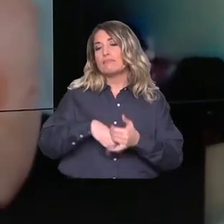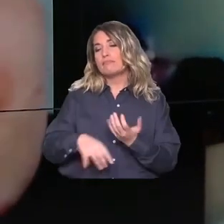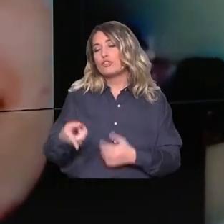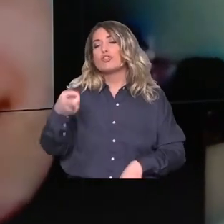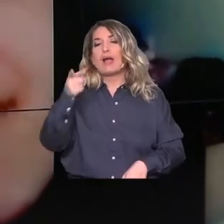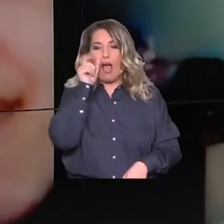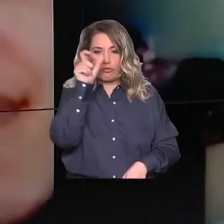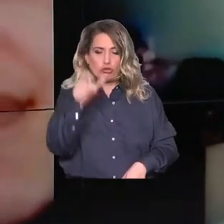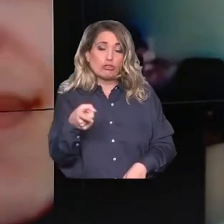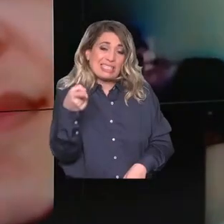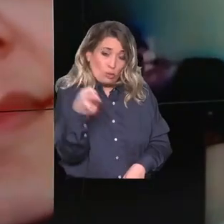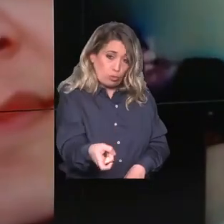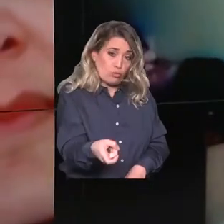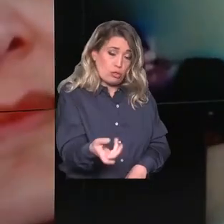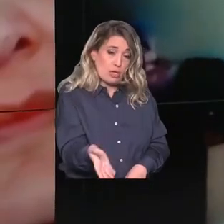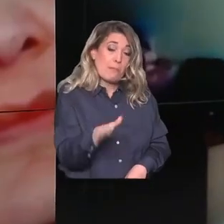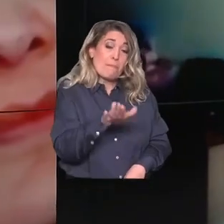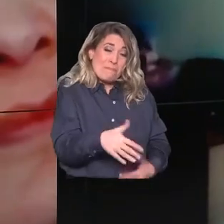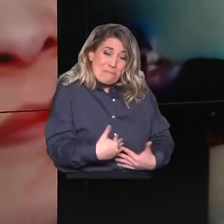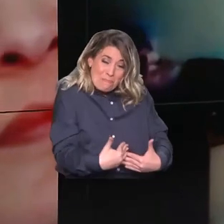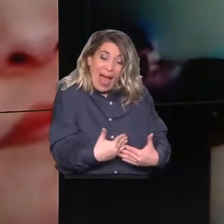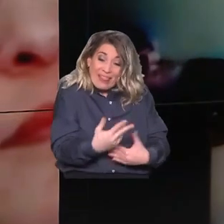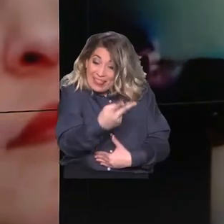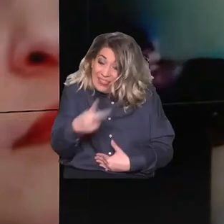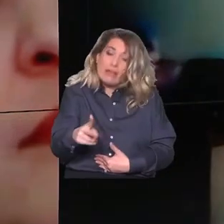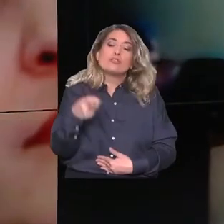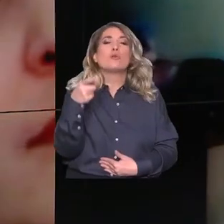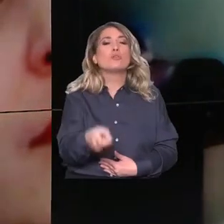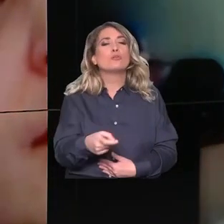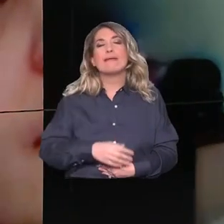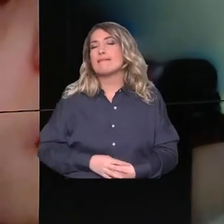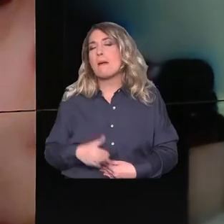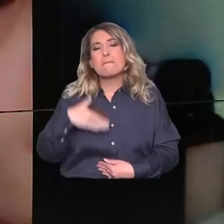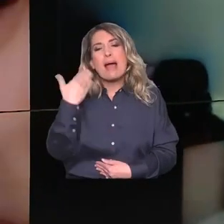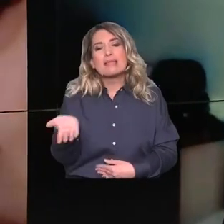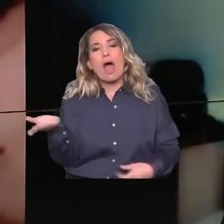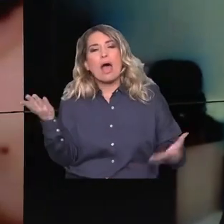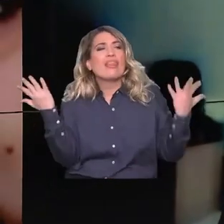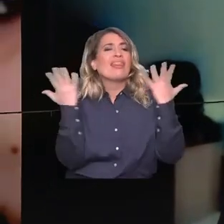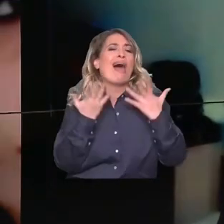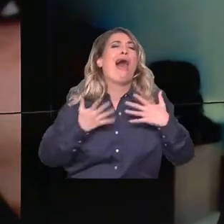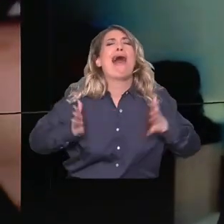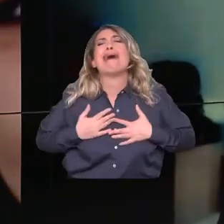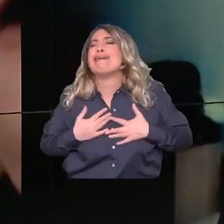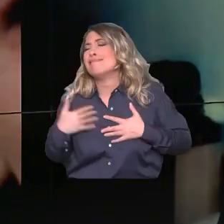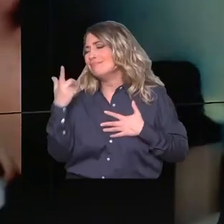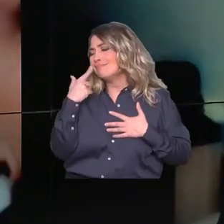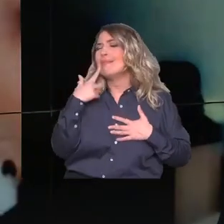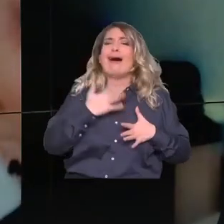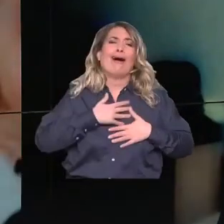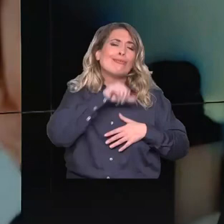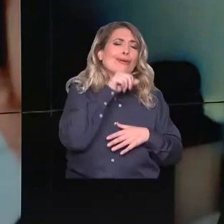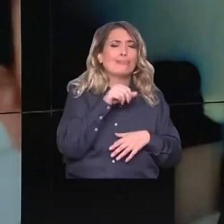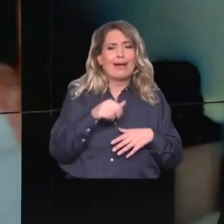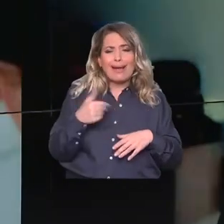δηλαδή τη σύντροφό του και το παιδί του. Και έπαιξε όλο αυτό το θέατρο το οποίο παρακολουθούμε τώρα 9